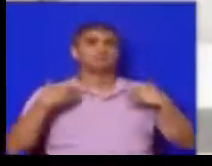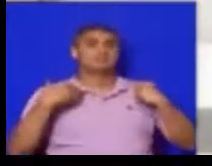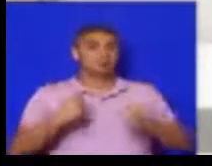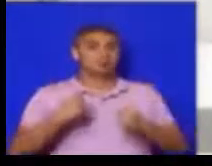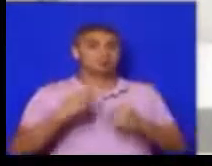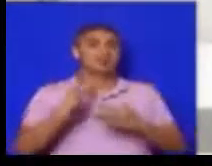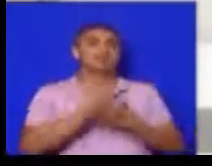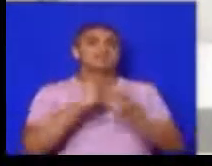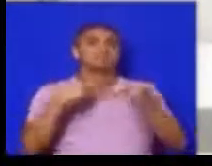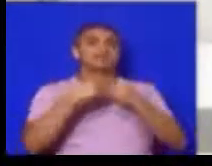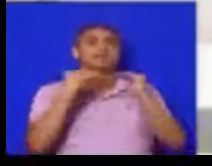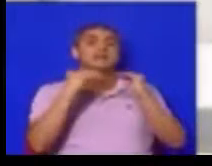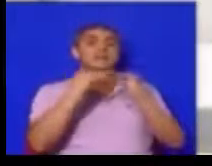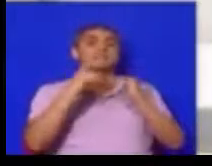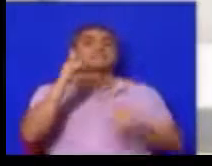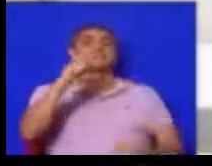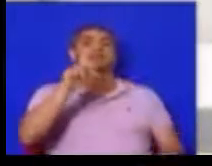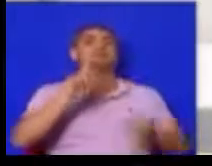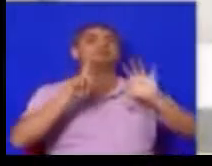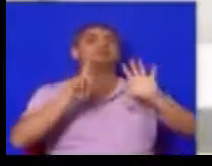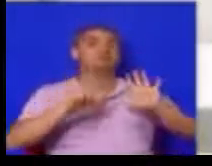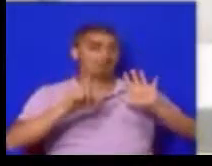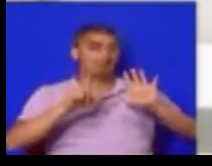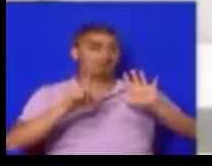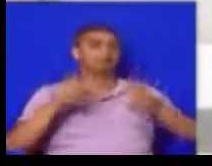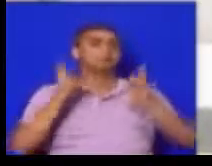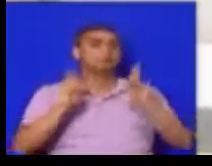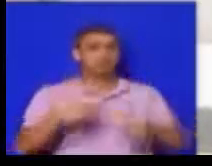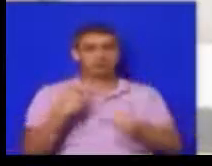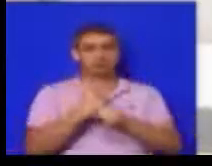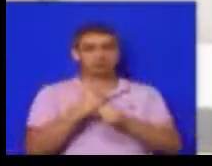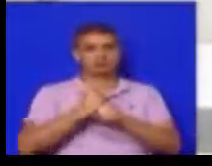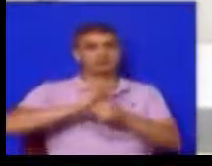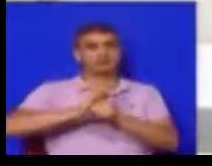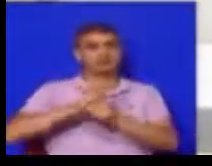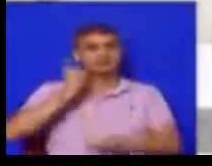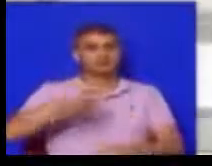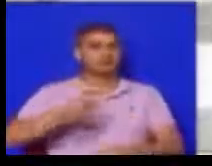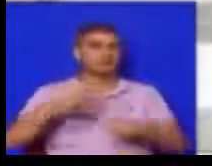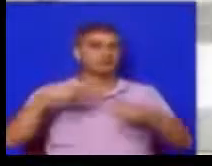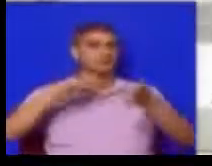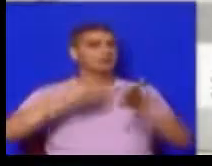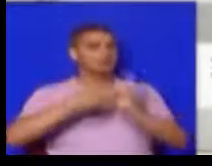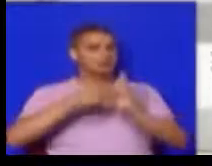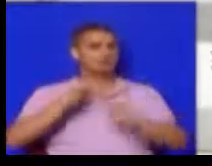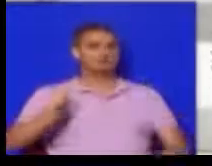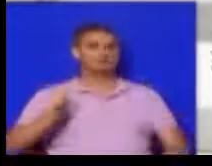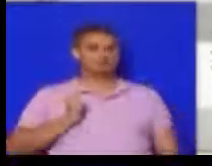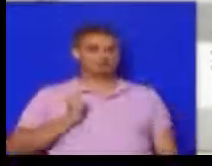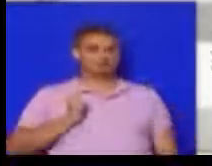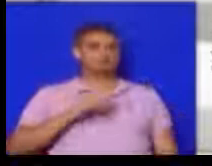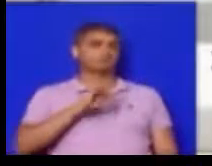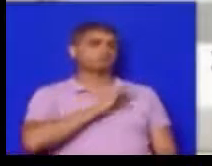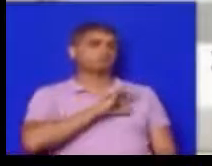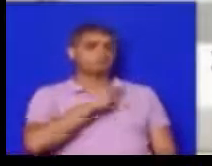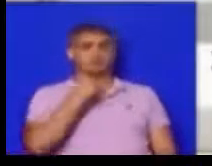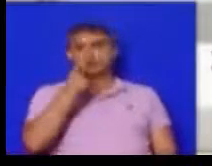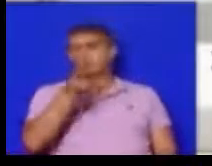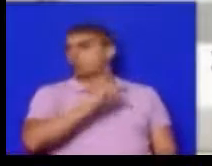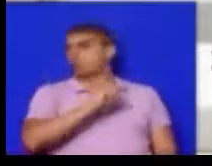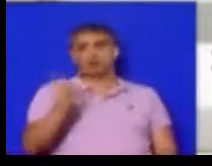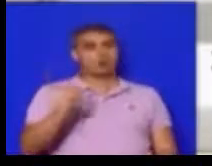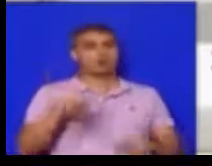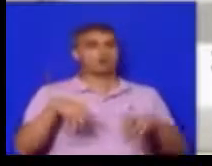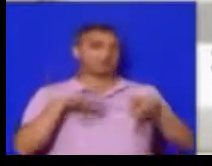7. פרק 7 זה הפרק שמאפשר להפעיל סנקציות דיפלומטיות וצבאיות. הרוסים אמרו שהם לא